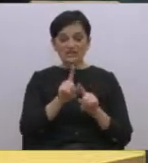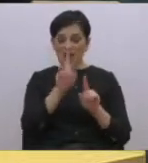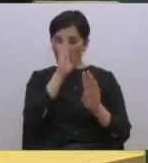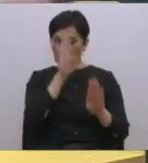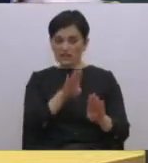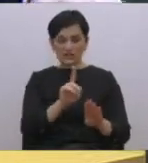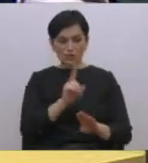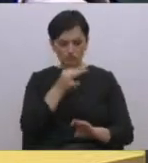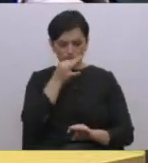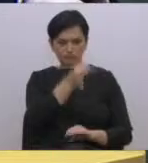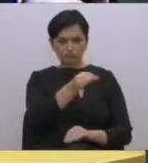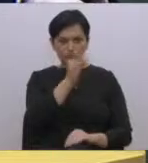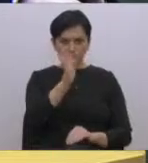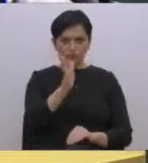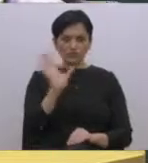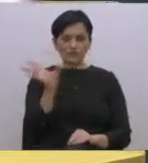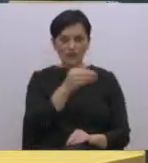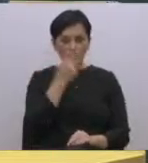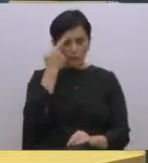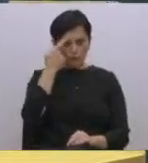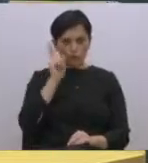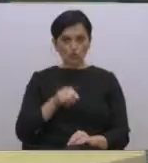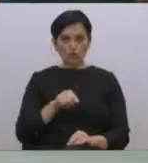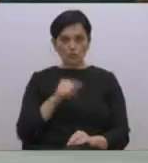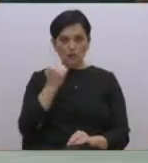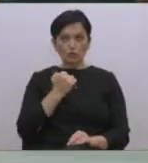უკვე. ეს უნდა იცოდეს ყველა. მადლობთ.